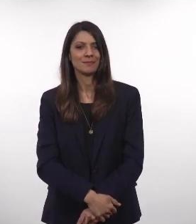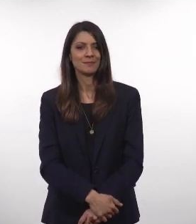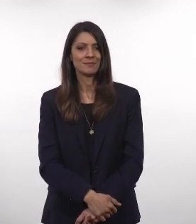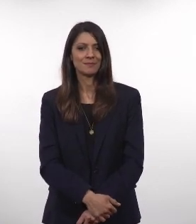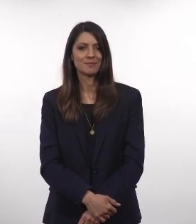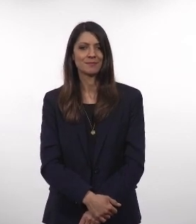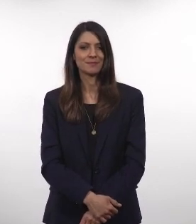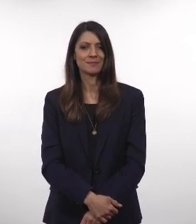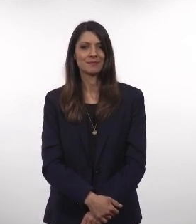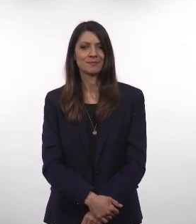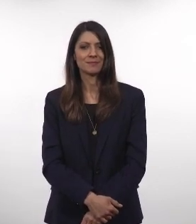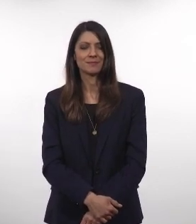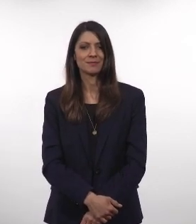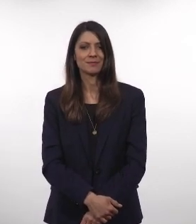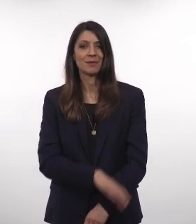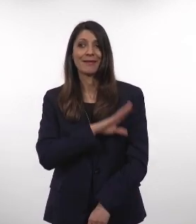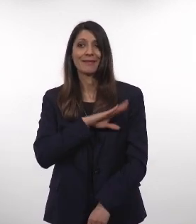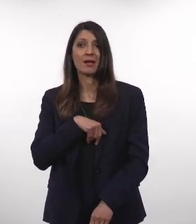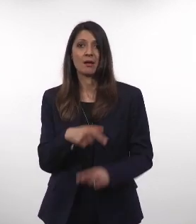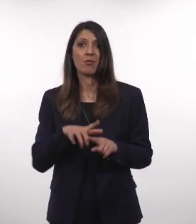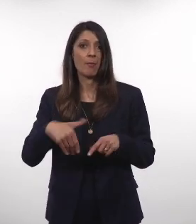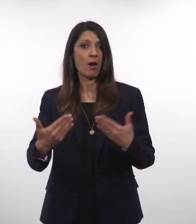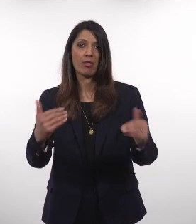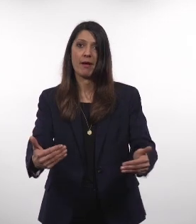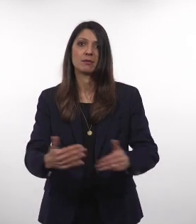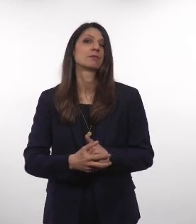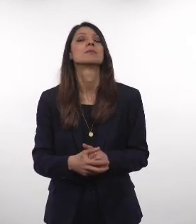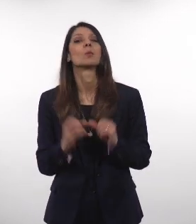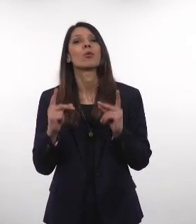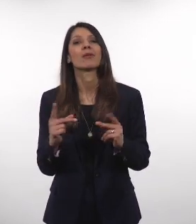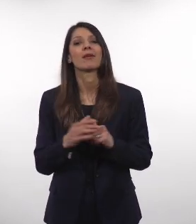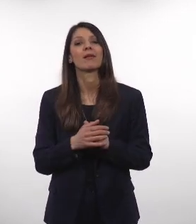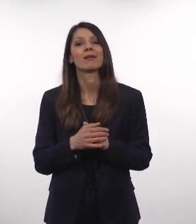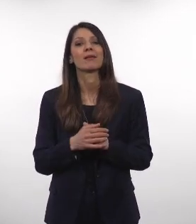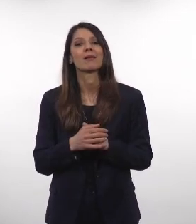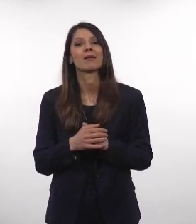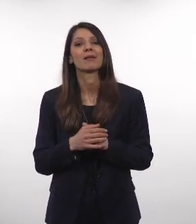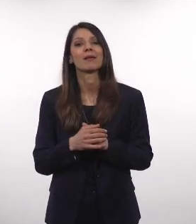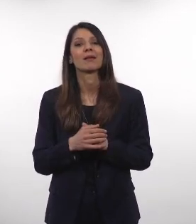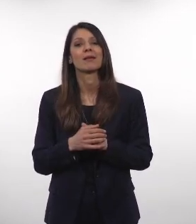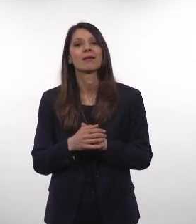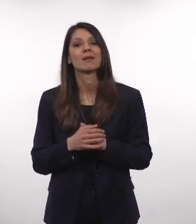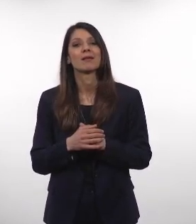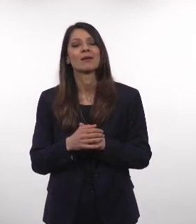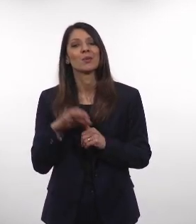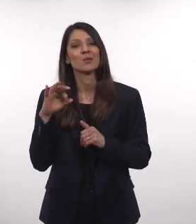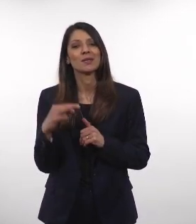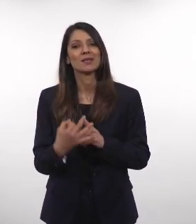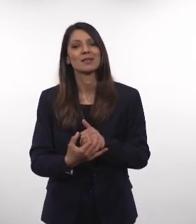Oui, ça chatouille. Une dernière fois et après on arrête. D'accord? Une dernière fois. Oui.